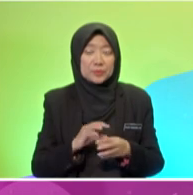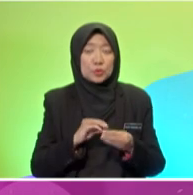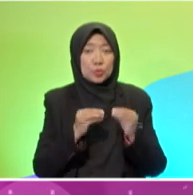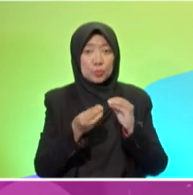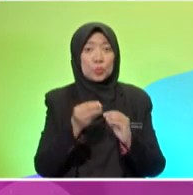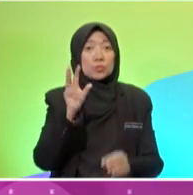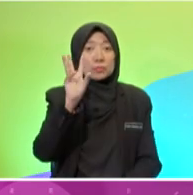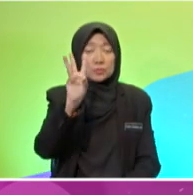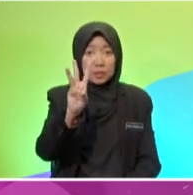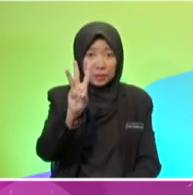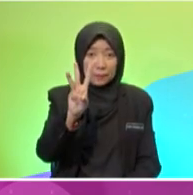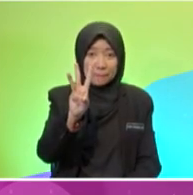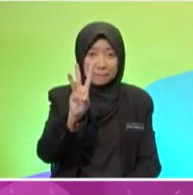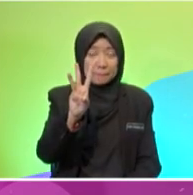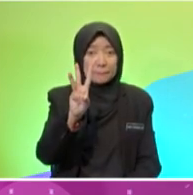6,